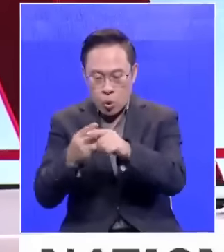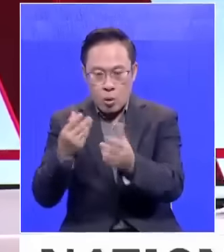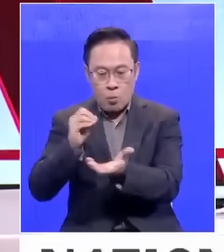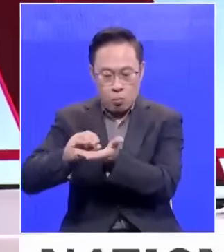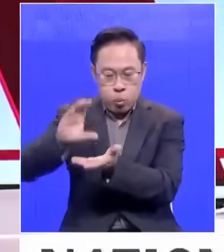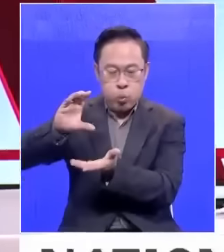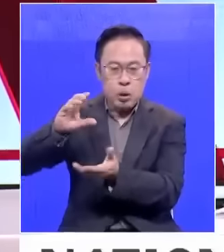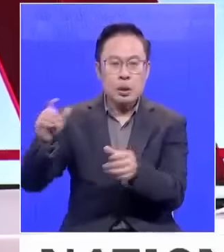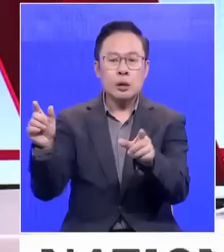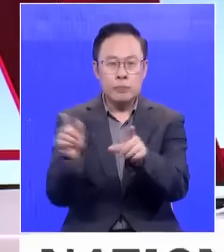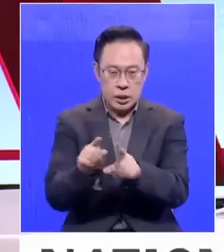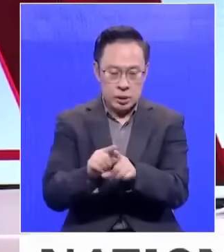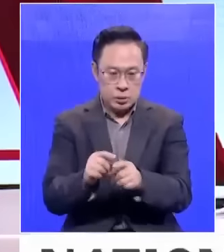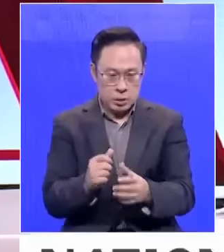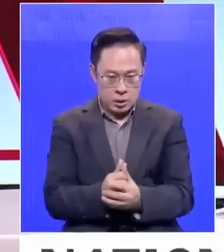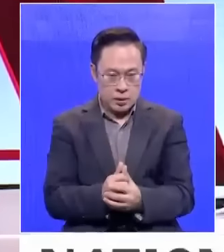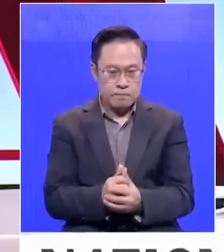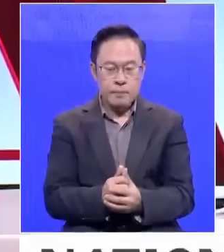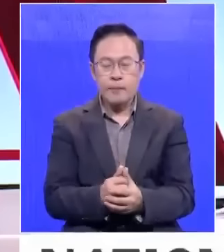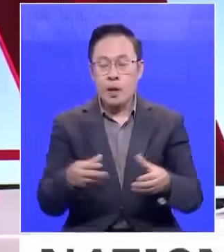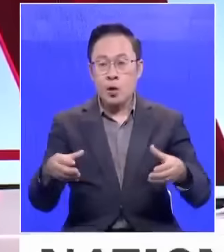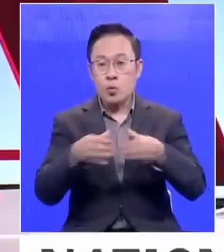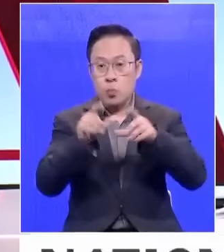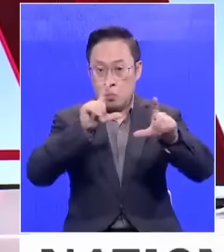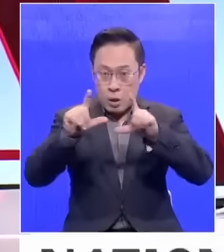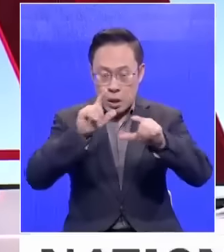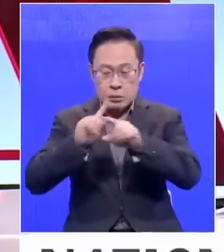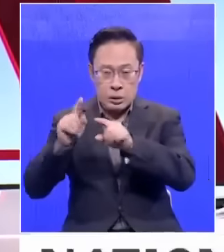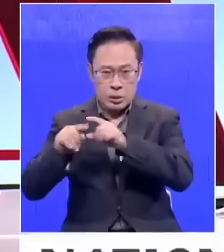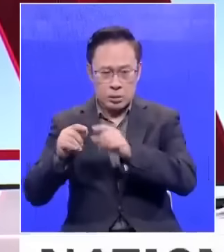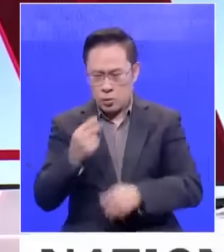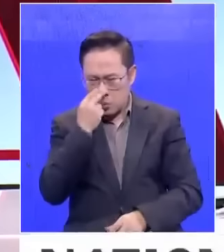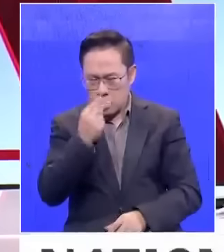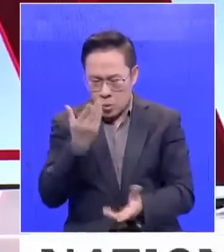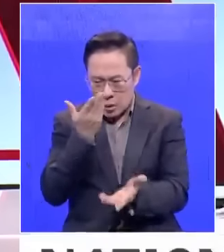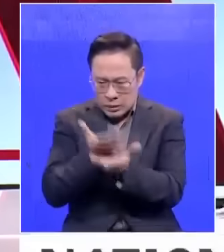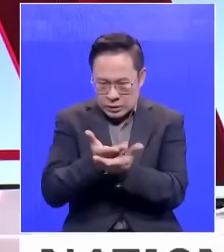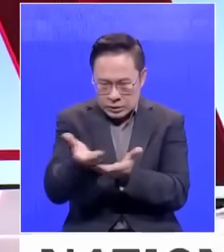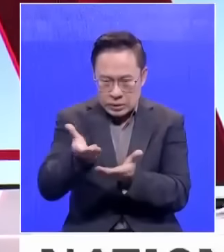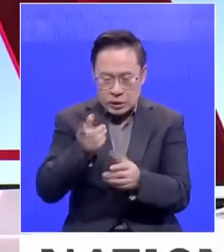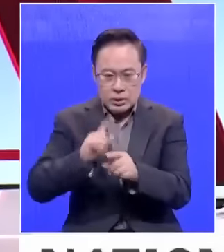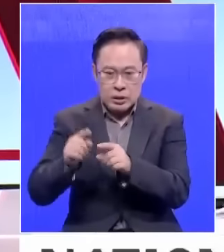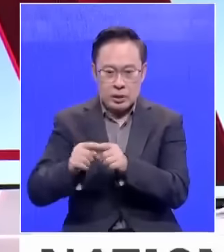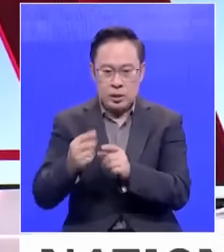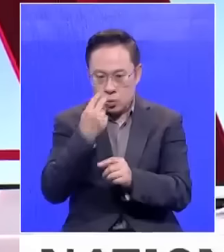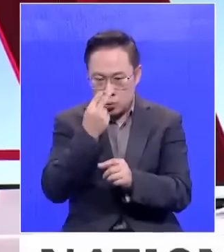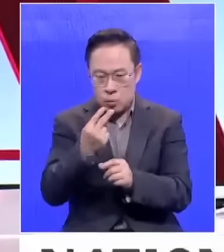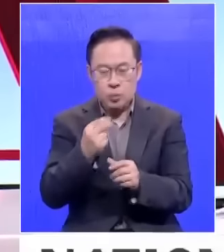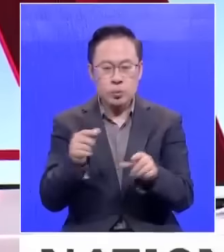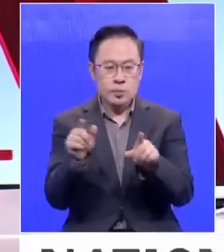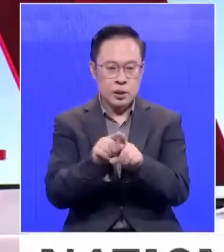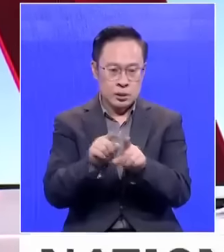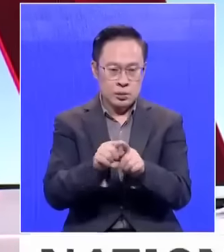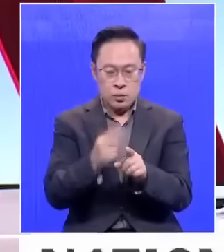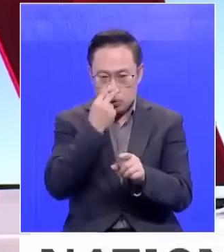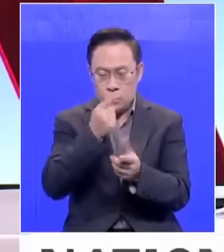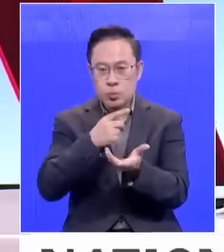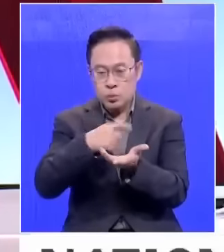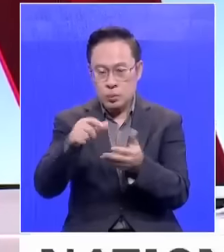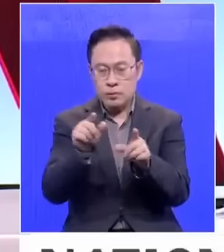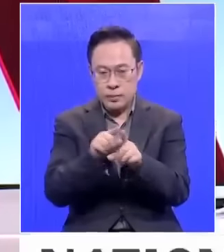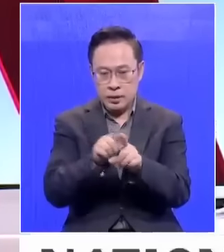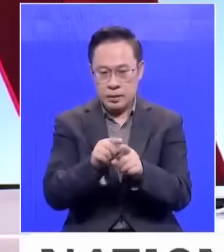ในโอเพนแชทหรืออะไรอย่างเงี้ยคือถ้ามันต้องให้ลงเงินเนี่ยเราก็ต้องคิดไว้ก่อนเลยนะ